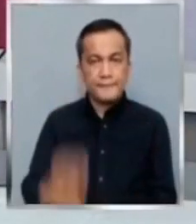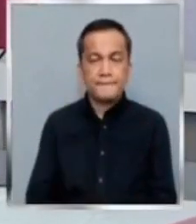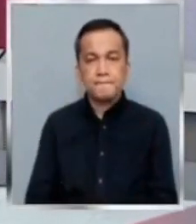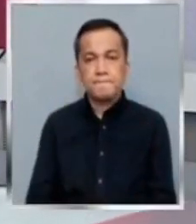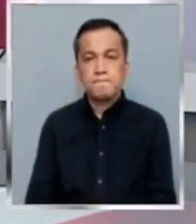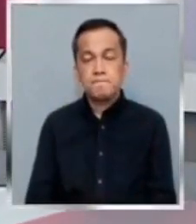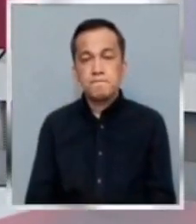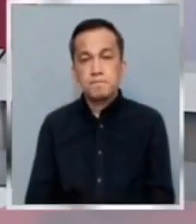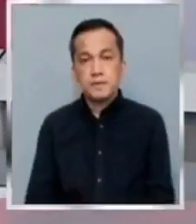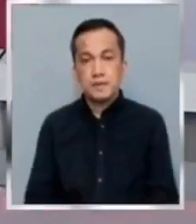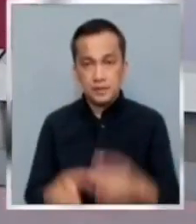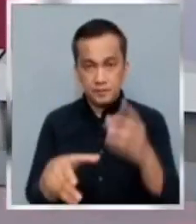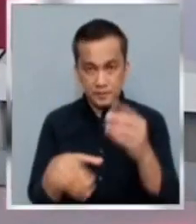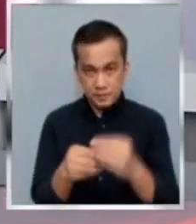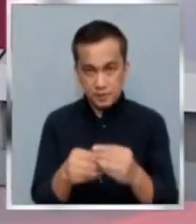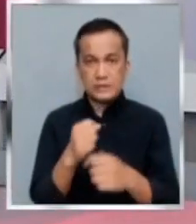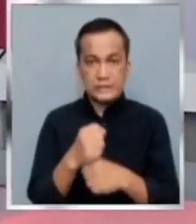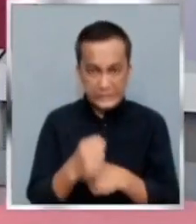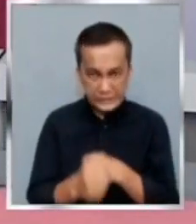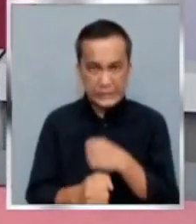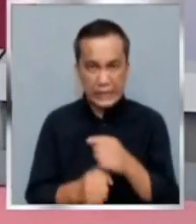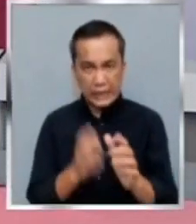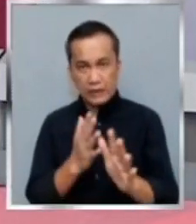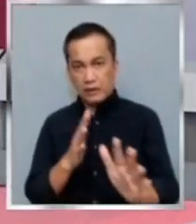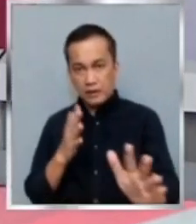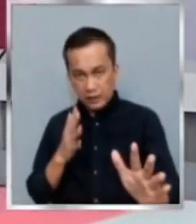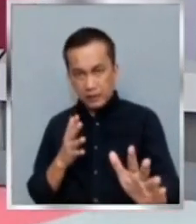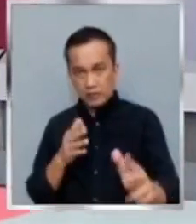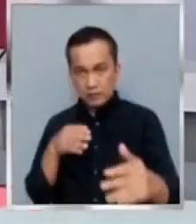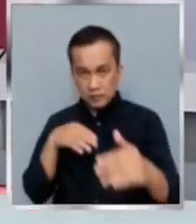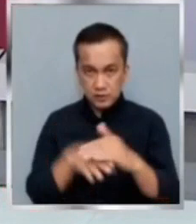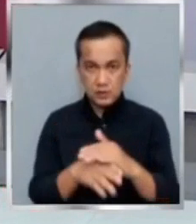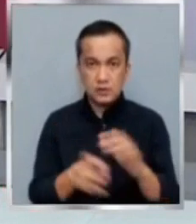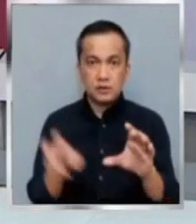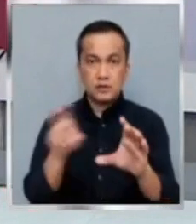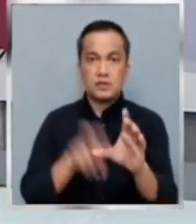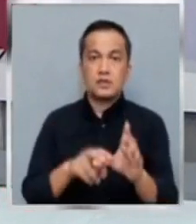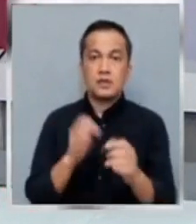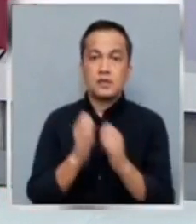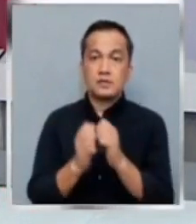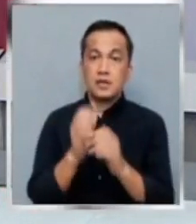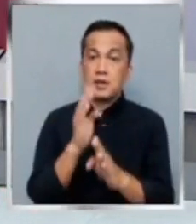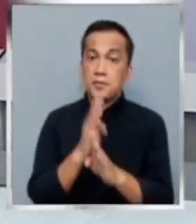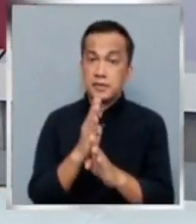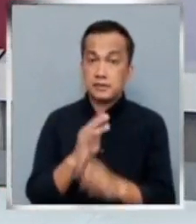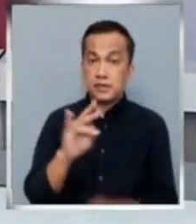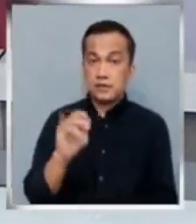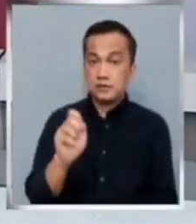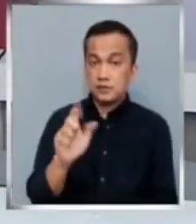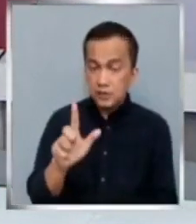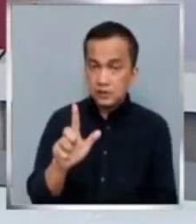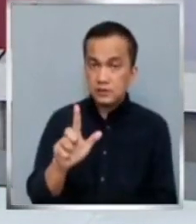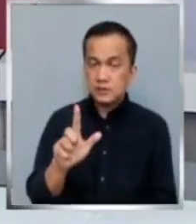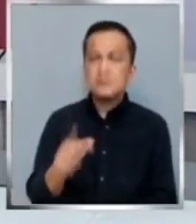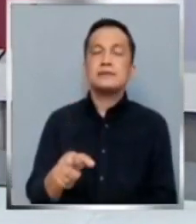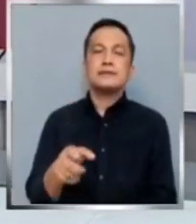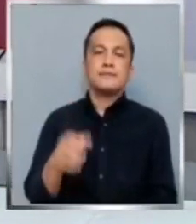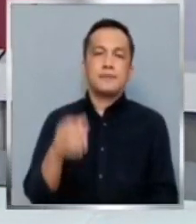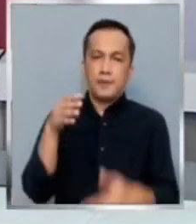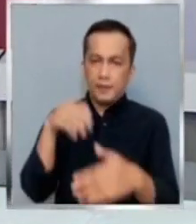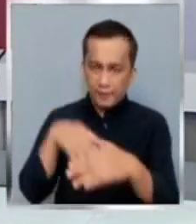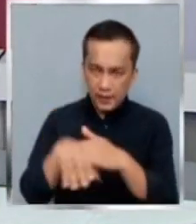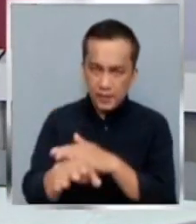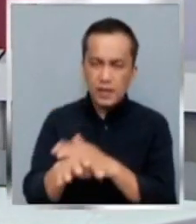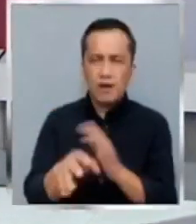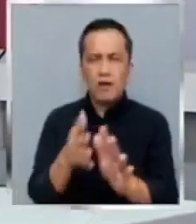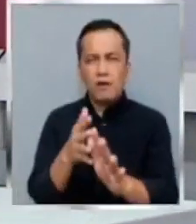Bukod po sa kalbaryong pila na sinusuong ng ilang pasahero ng EDSA Bus Carousel, bubunuin din nila ang pagkahaba-habang